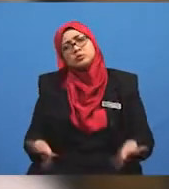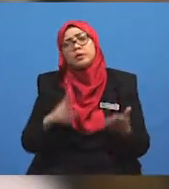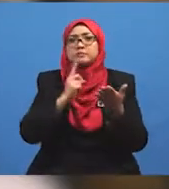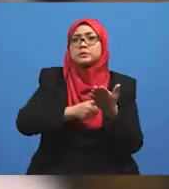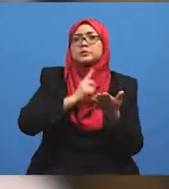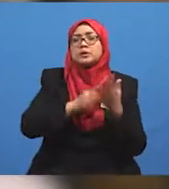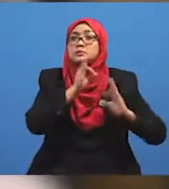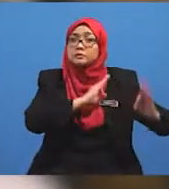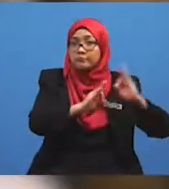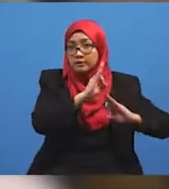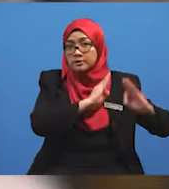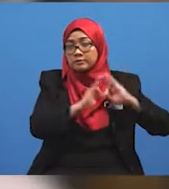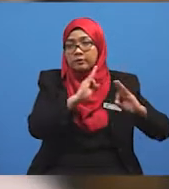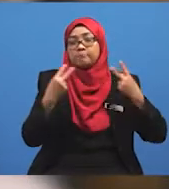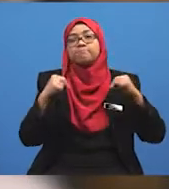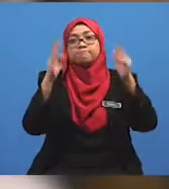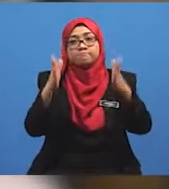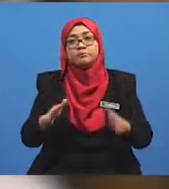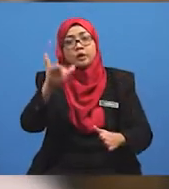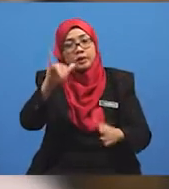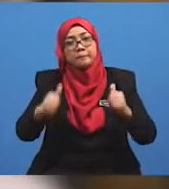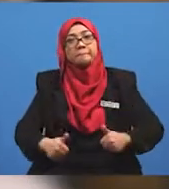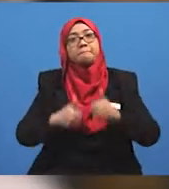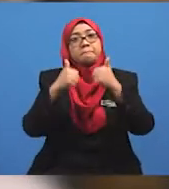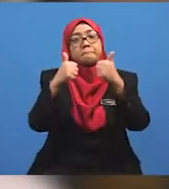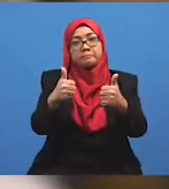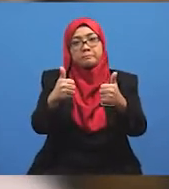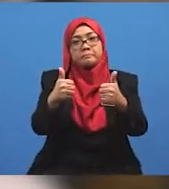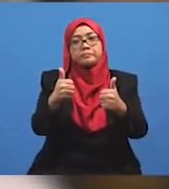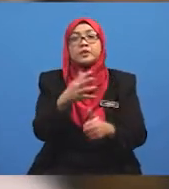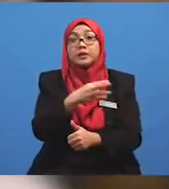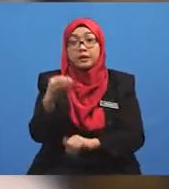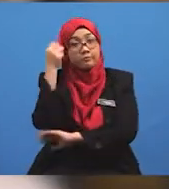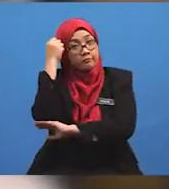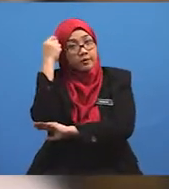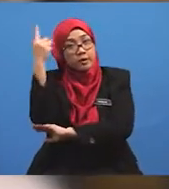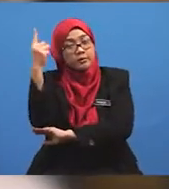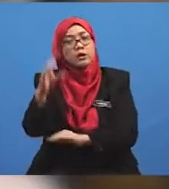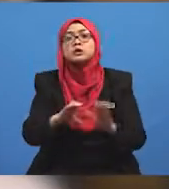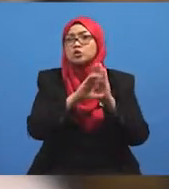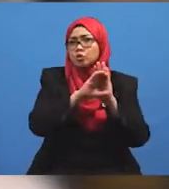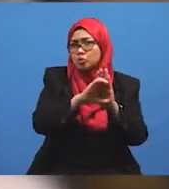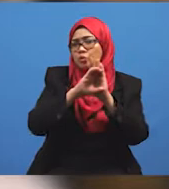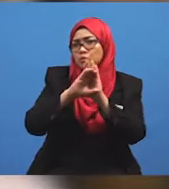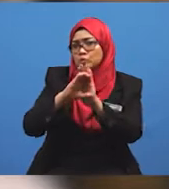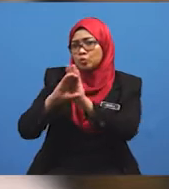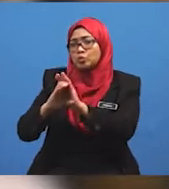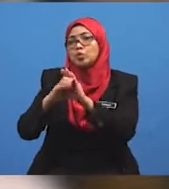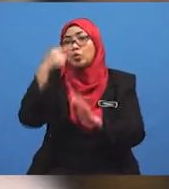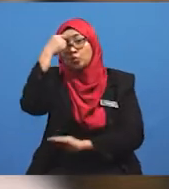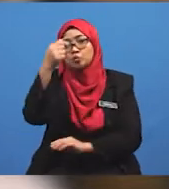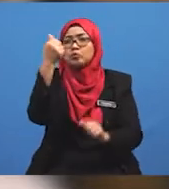sifat-sifat pesawat dan memahami contoh untuk setiap